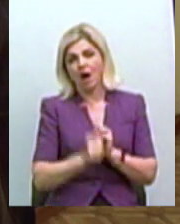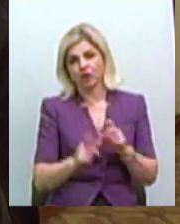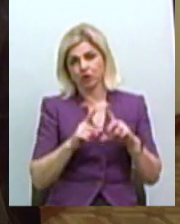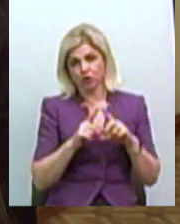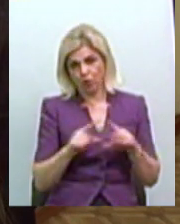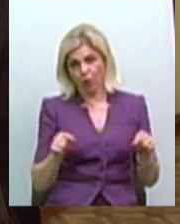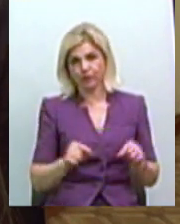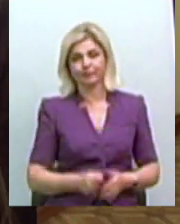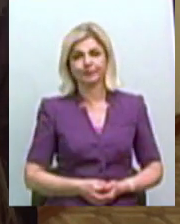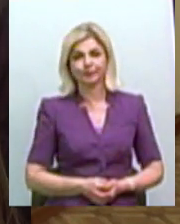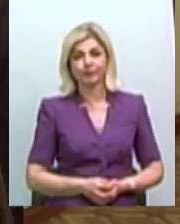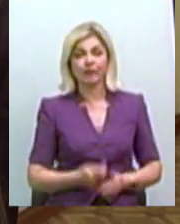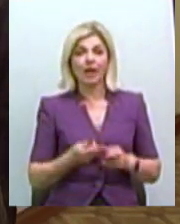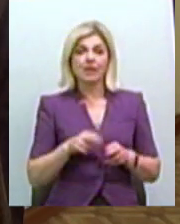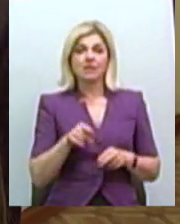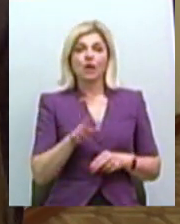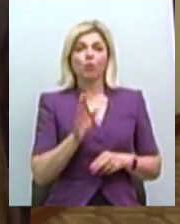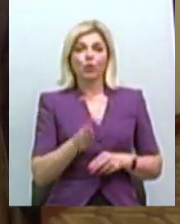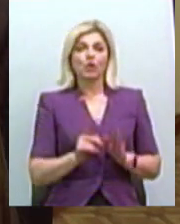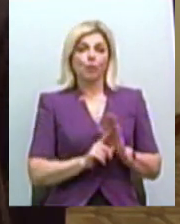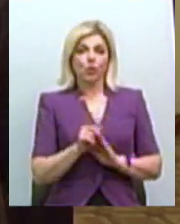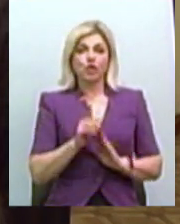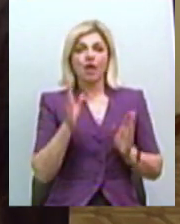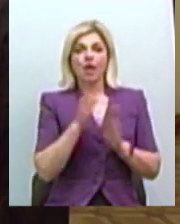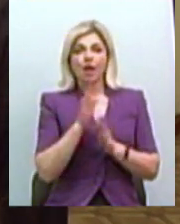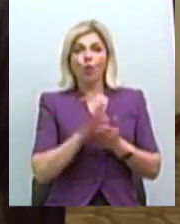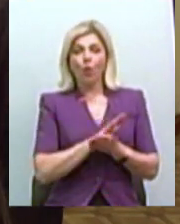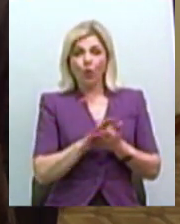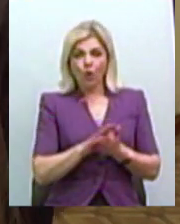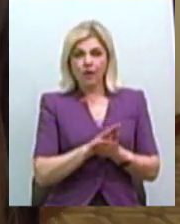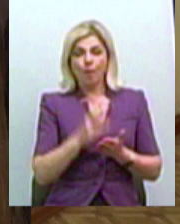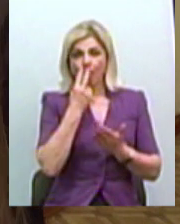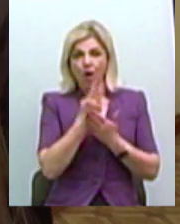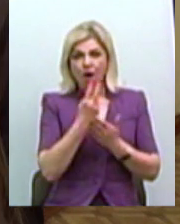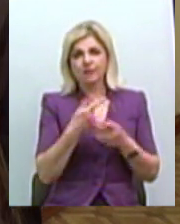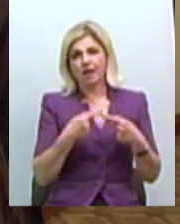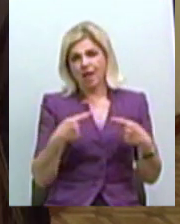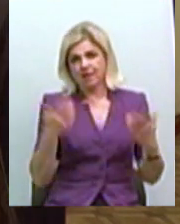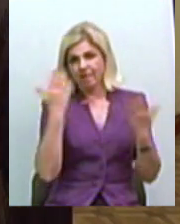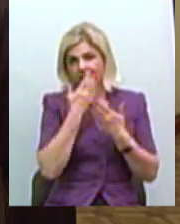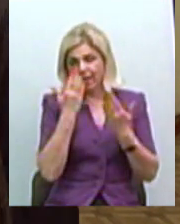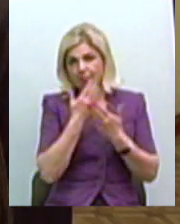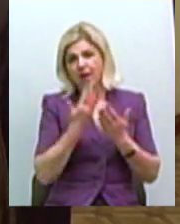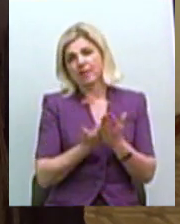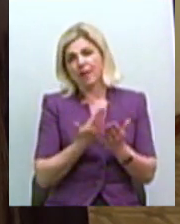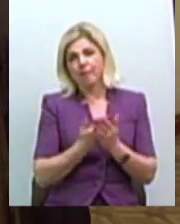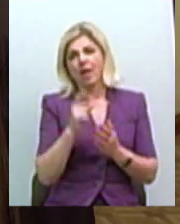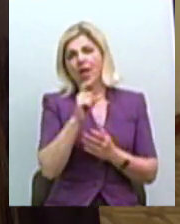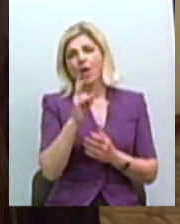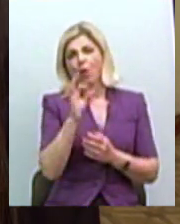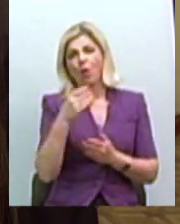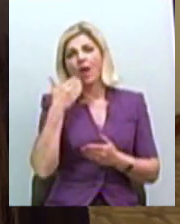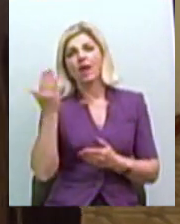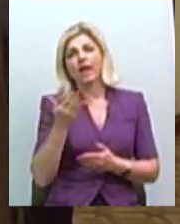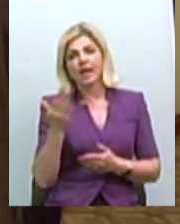з наших шкіл. Це будуть, починаючи з екопоказів різноманітних фільмів, там, наприклад,